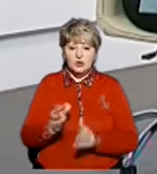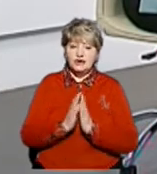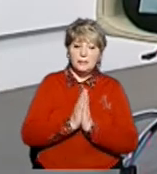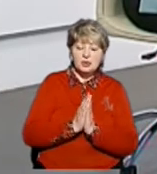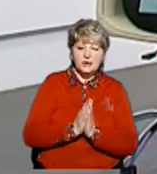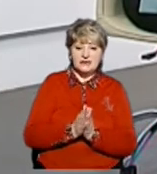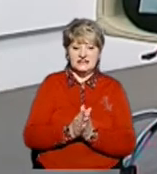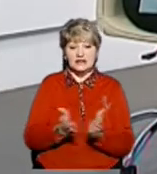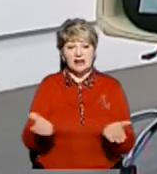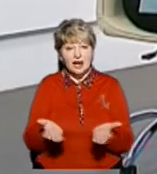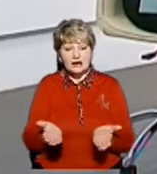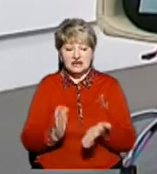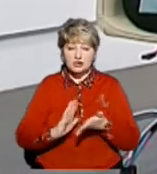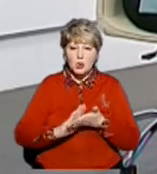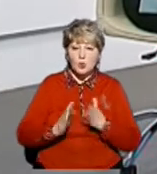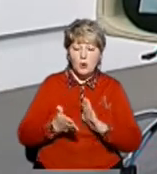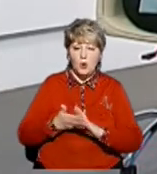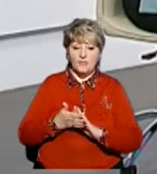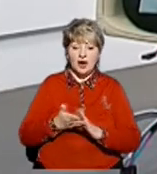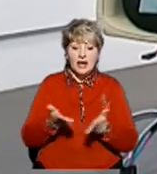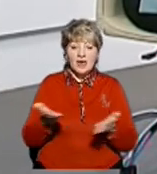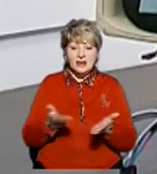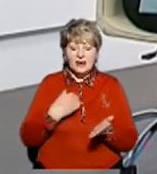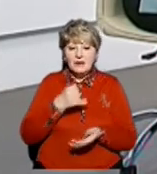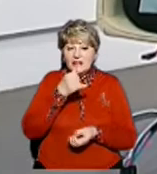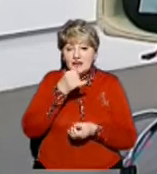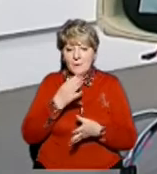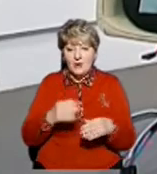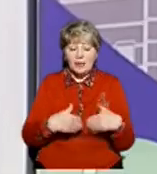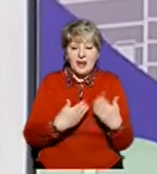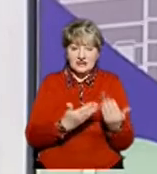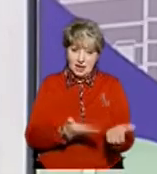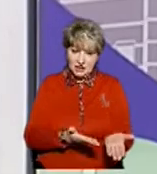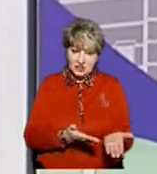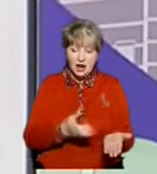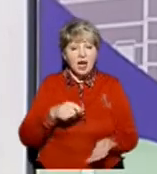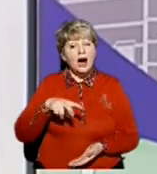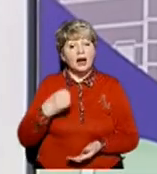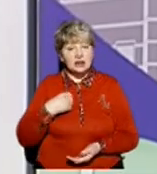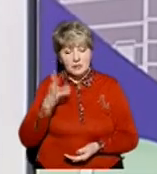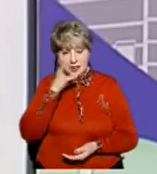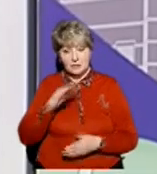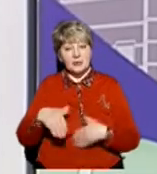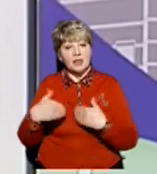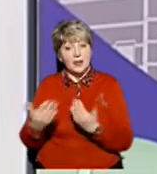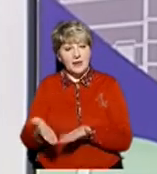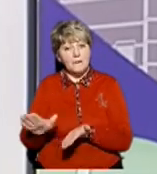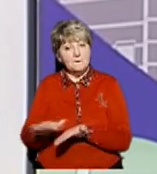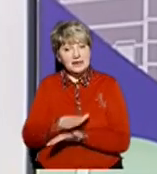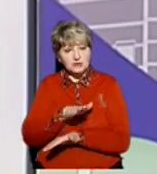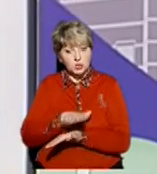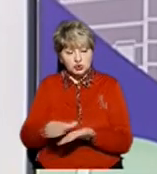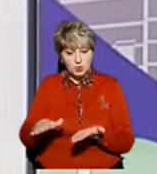просять якісь умови, які ми не в змозі надати, але ми в змозі надати